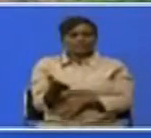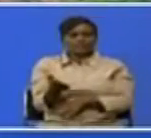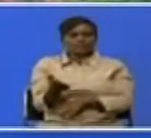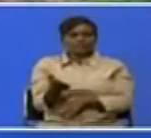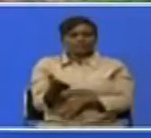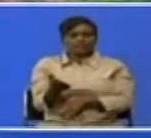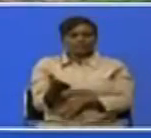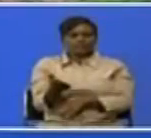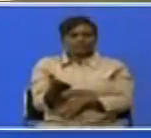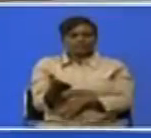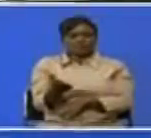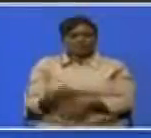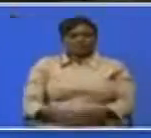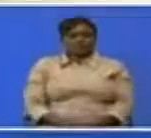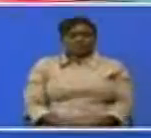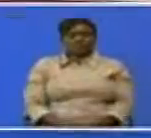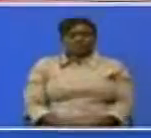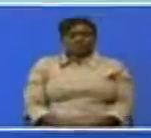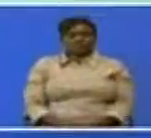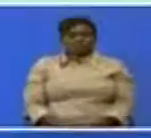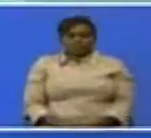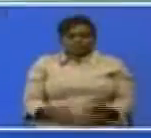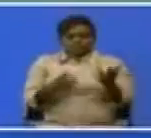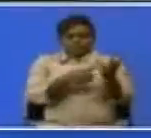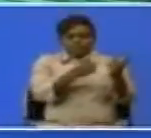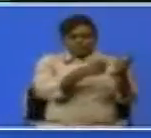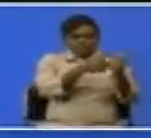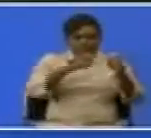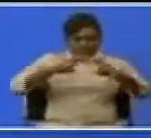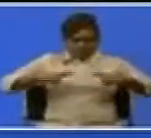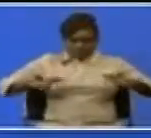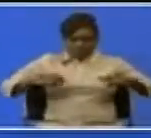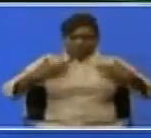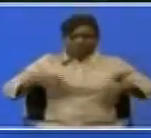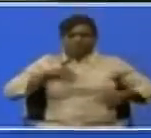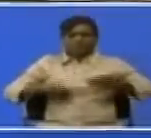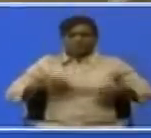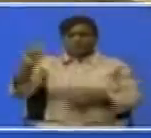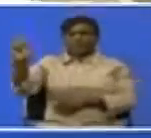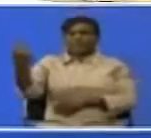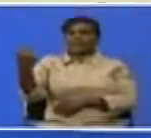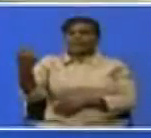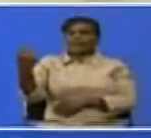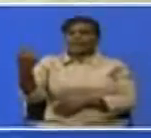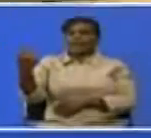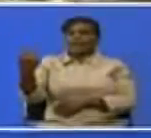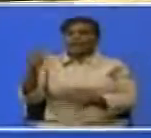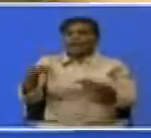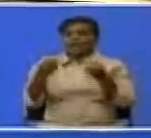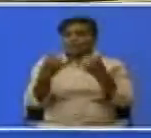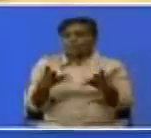the provision of the constitution. Takwimu za shirika la utafiti wa watu wenye ulemavu nchini Kenya zinaashiria